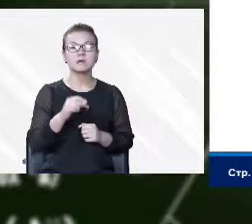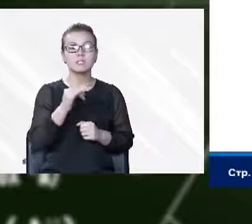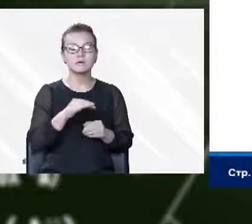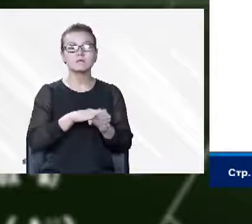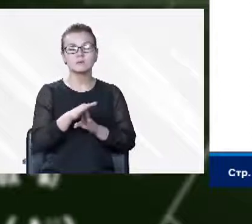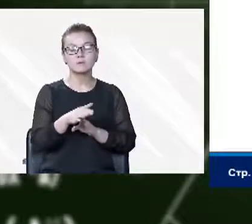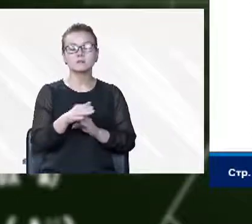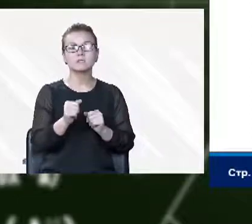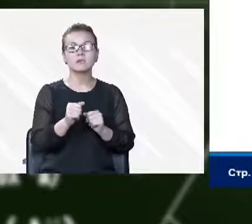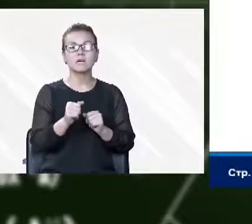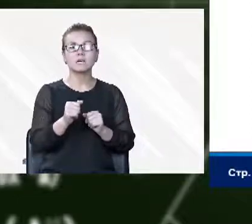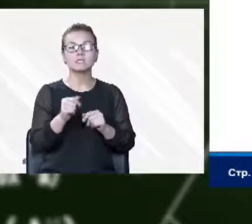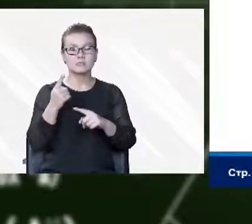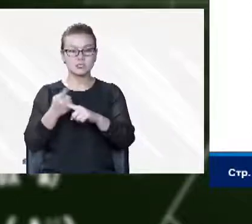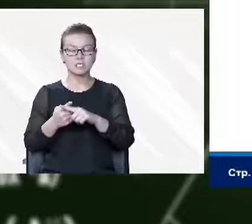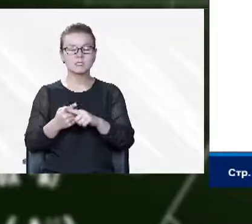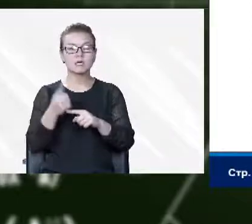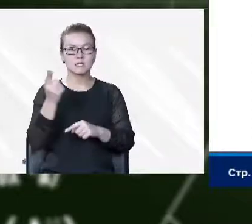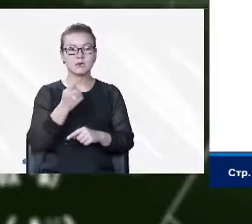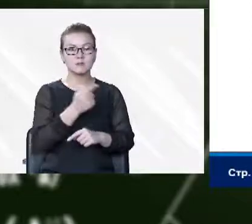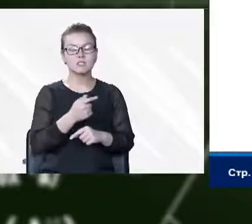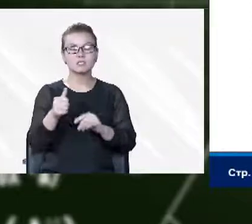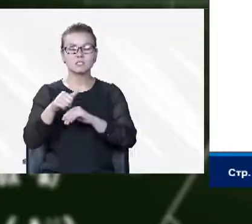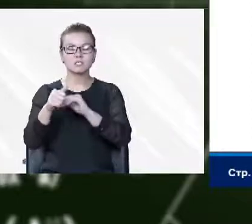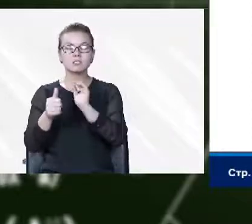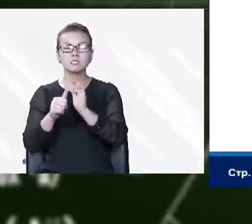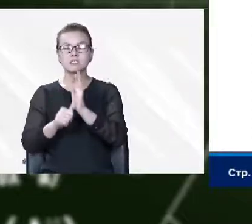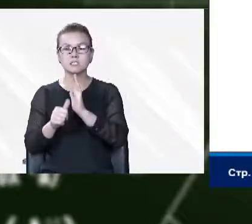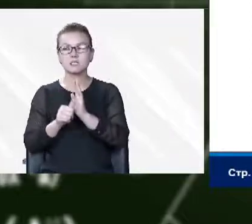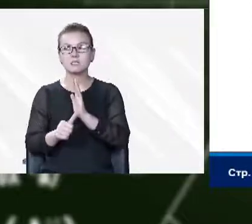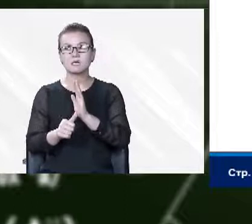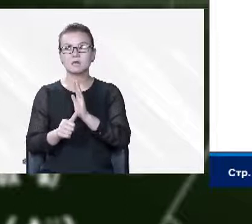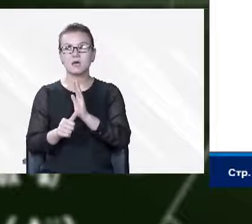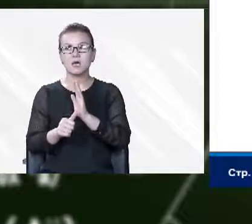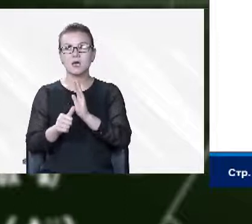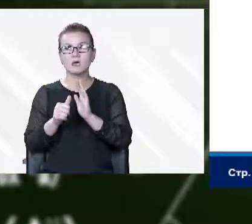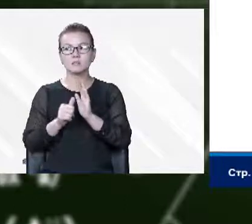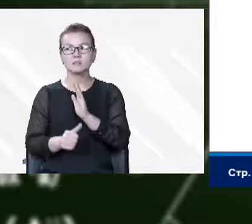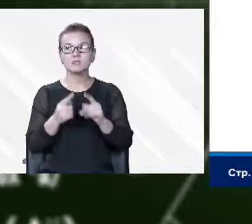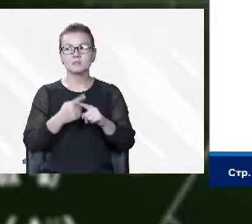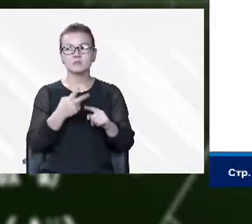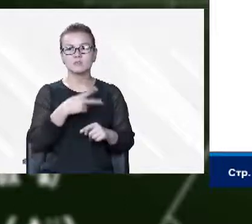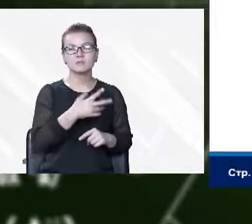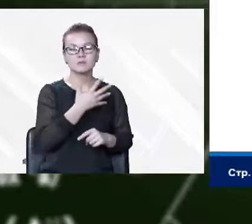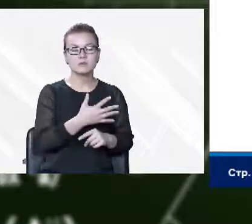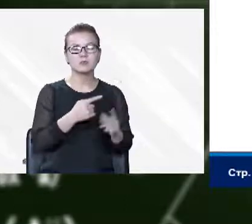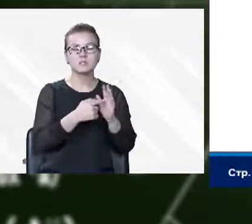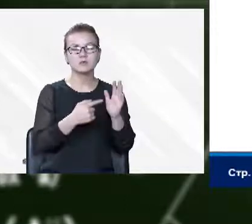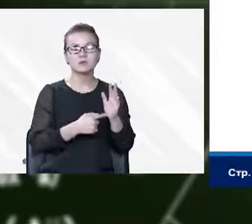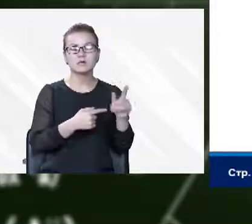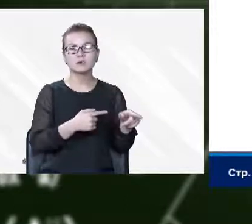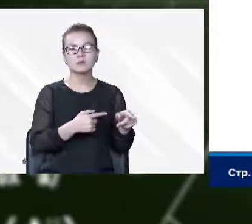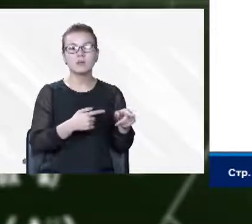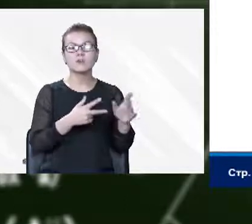выполнил сложение дробей. 60 плюс 35, деленное на 84.